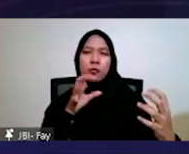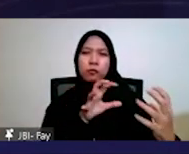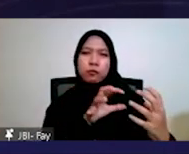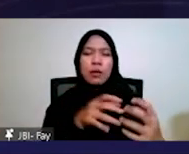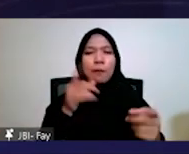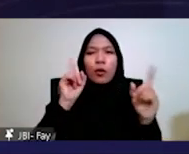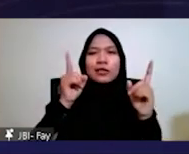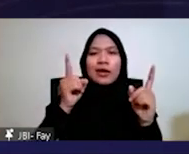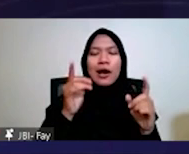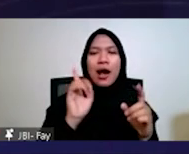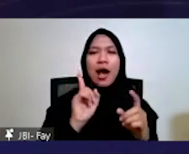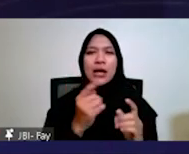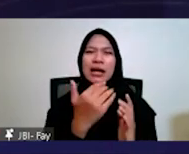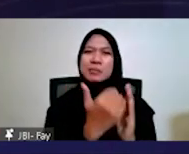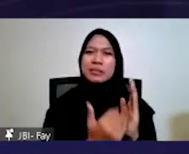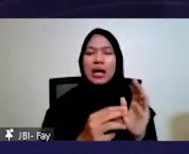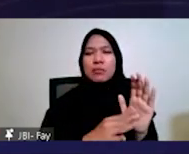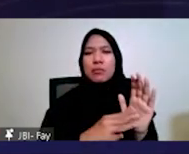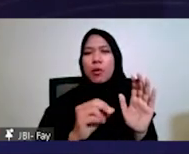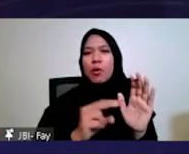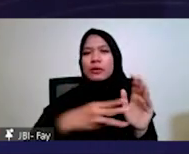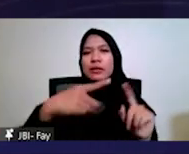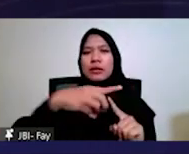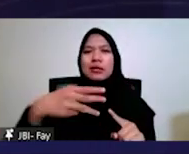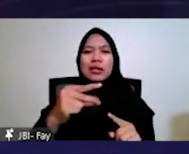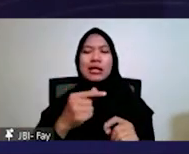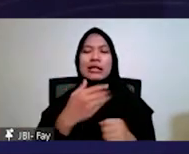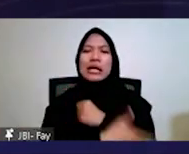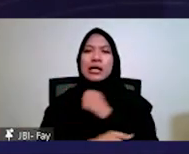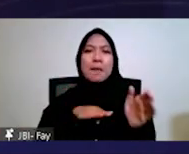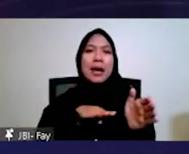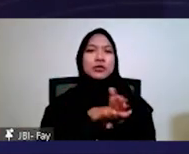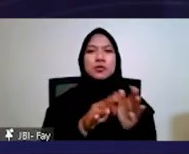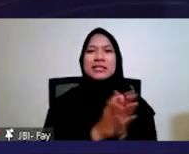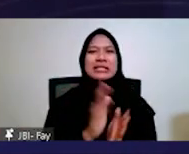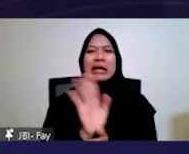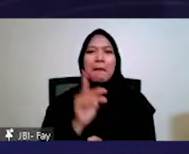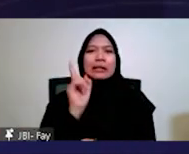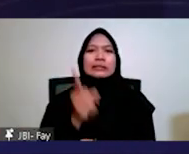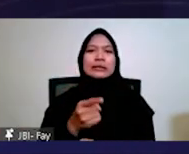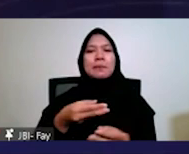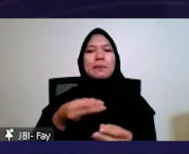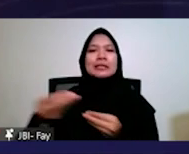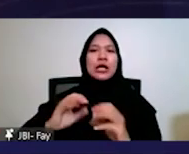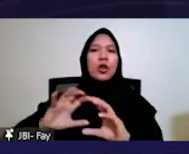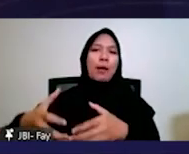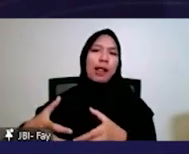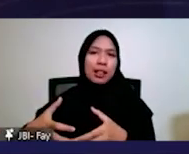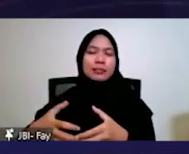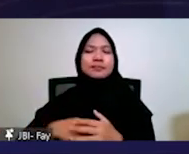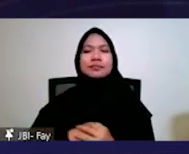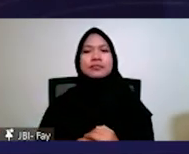dia pengetatan kebijakan moneter di negara maju dan ketidakpastian pasar keuangan global Mbak Nah itu